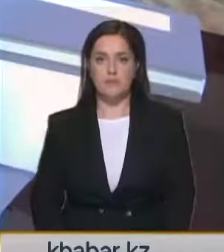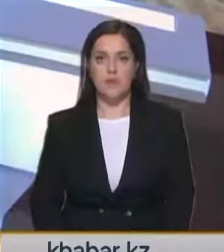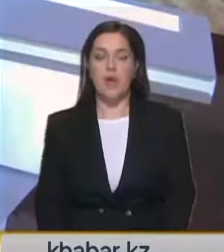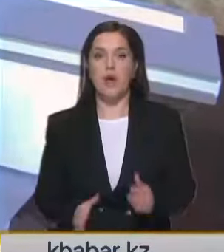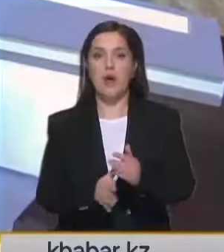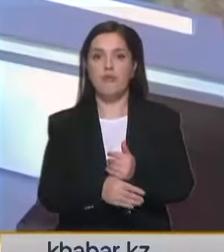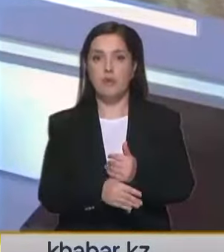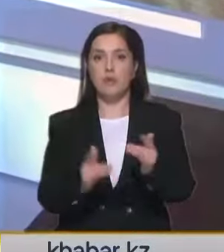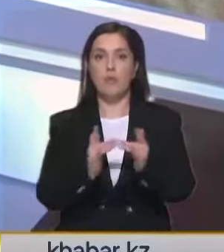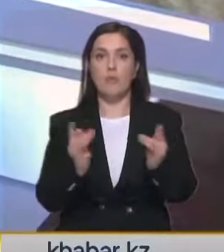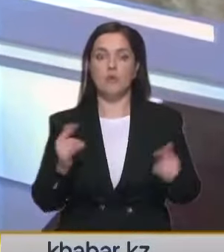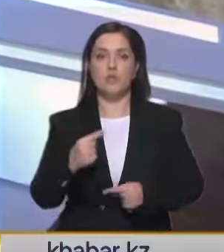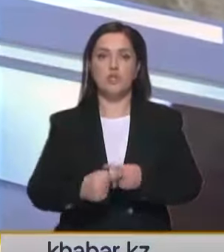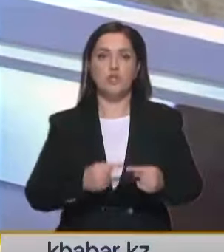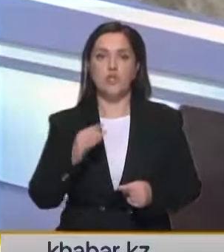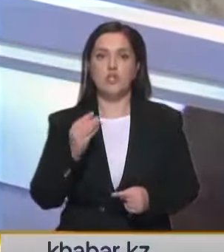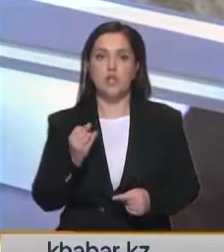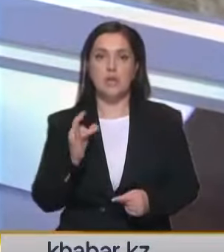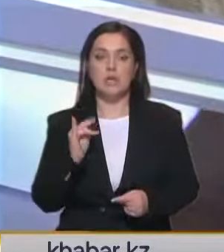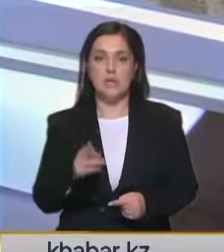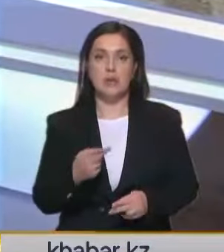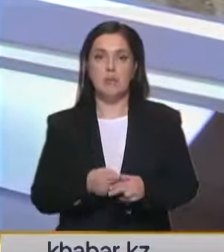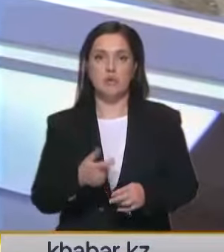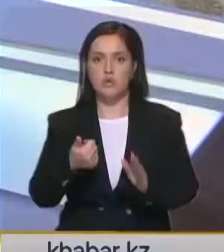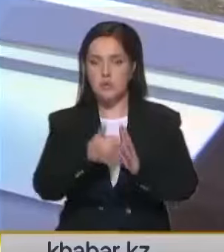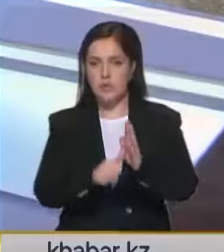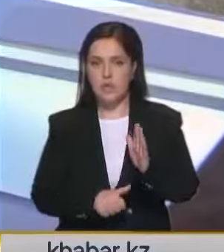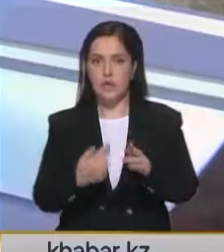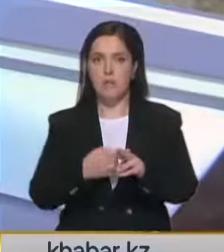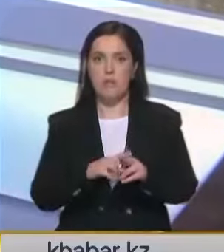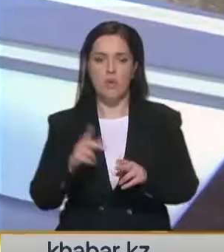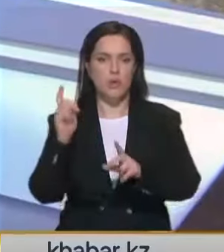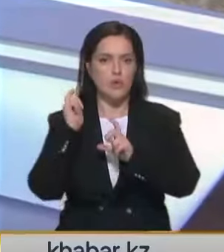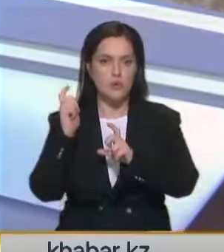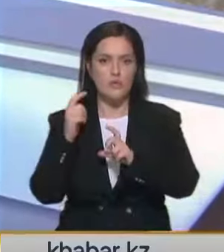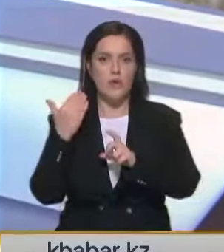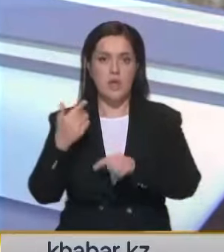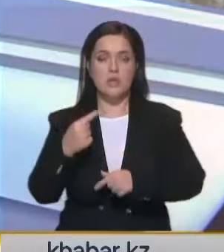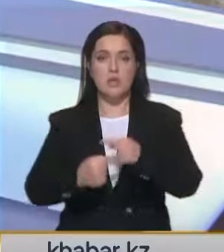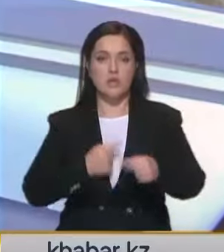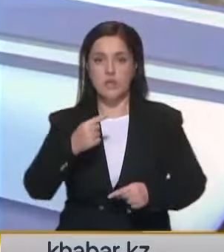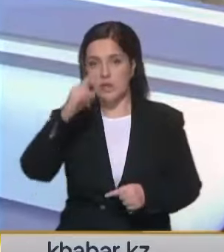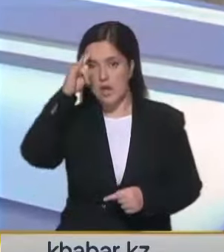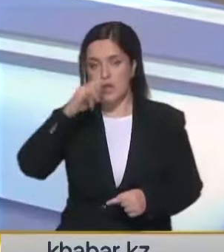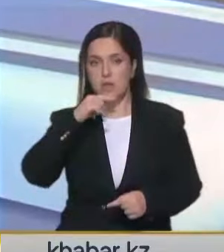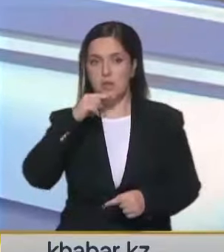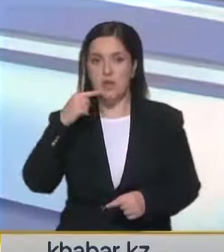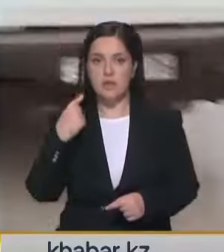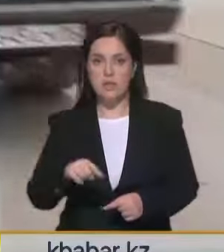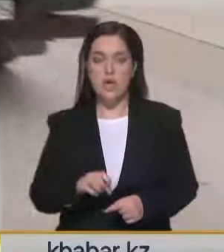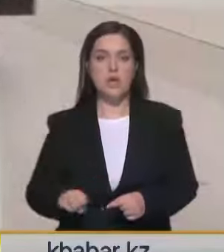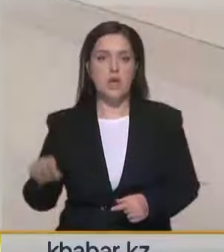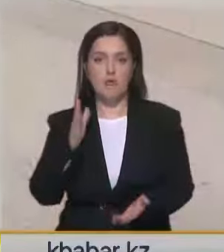В Атырау на мосту через реку Жайык появилась трещина. В основном по нему проезжает грузовой автотранспорт, следующий через Казахстан и Россию в